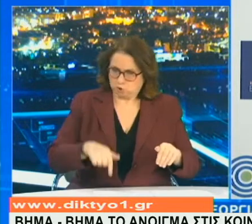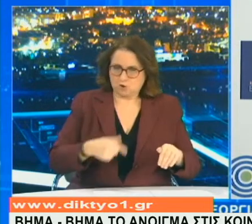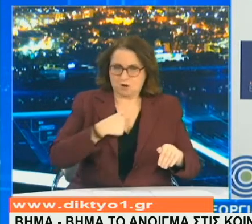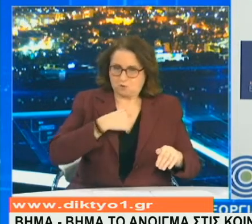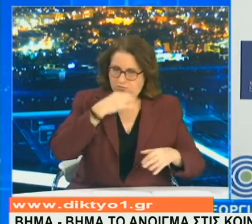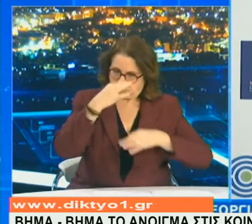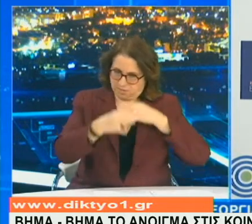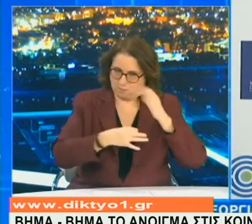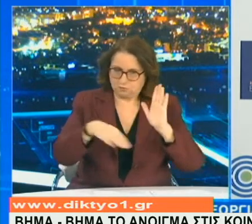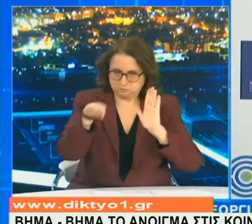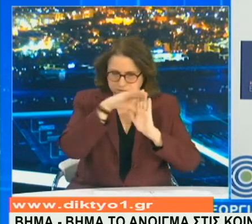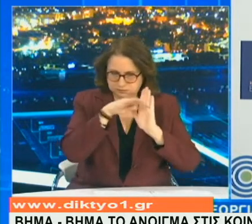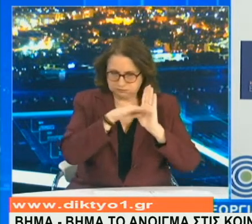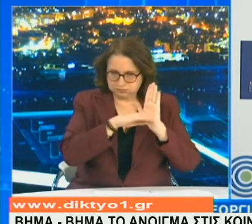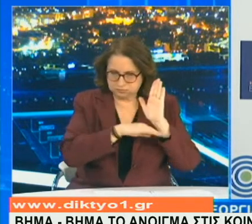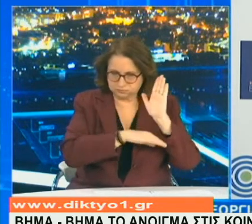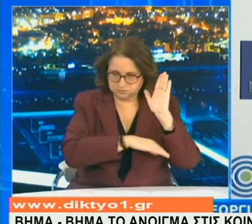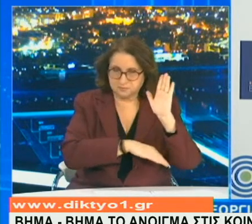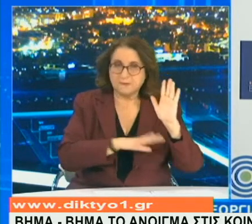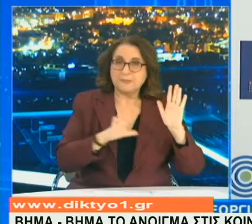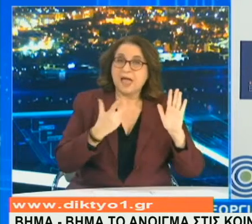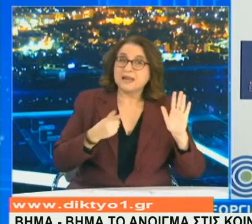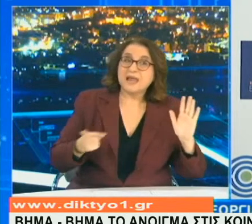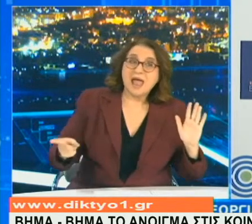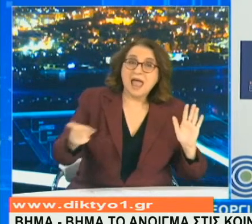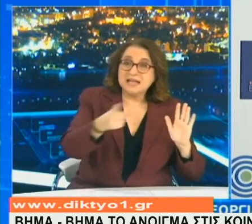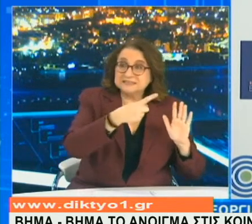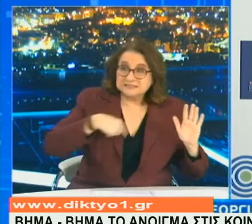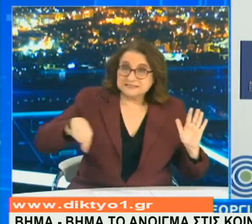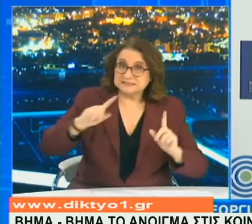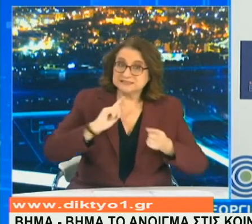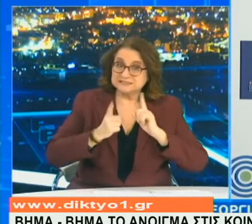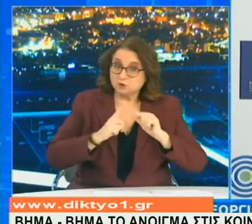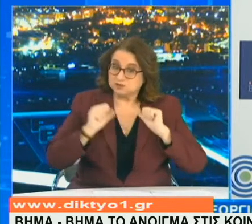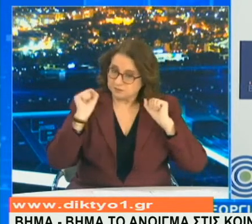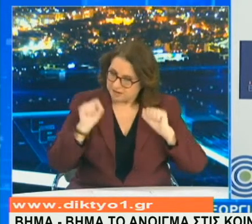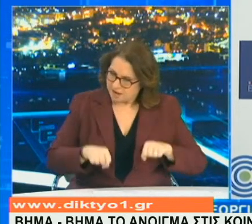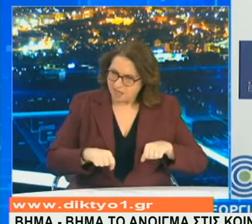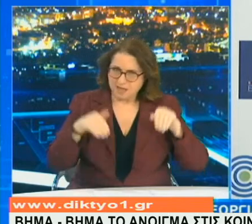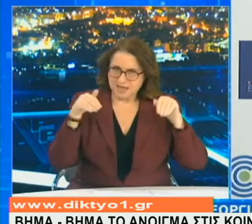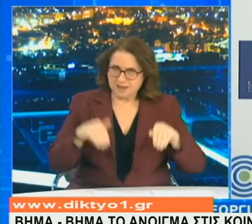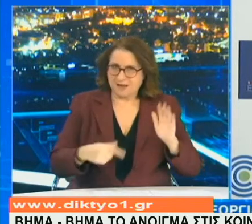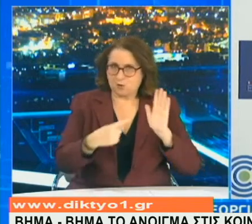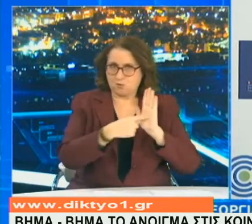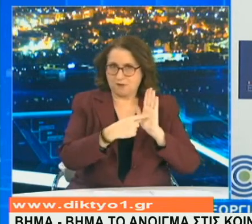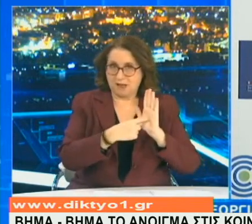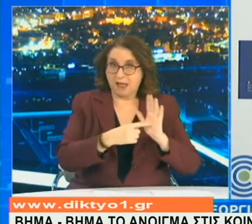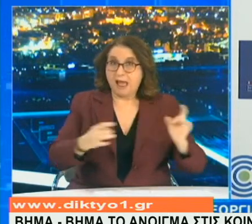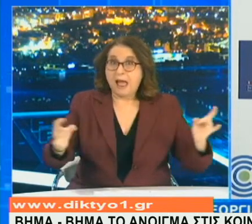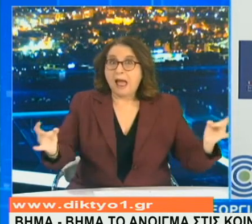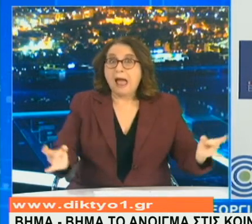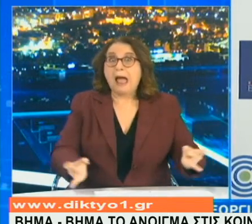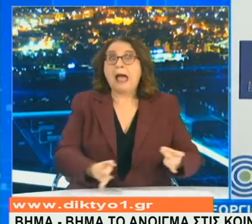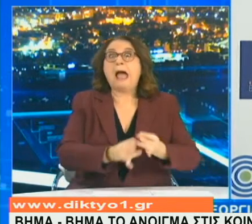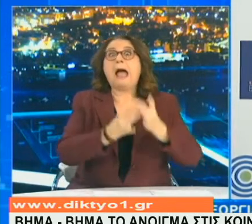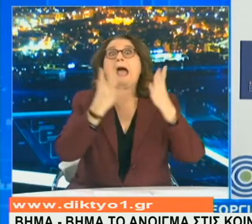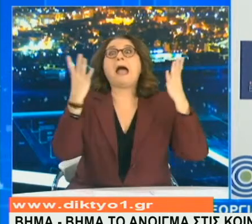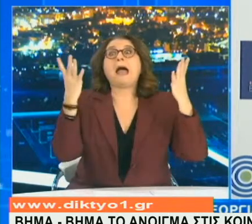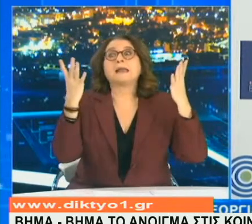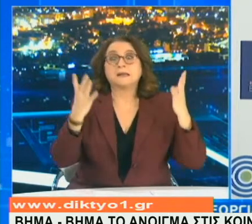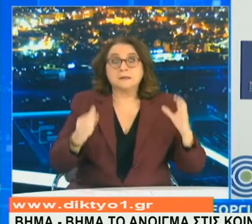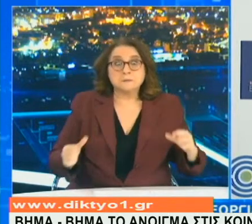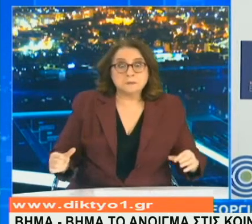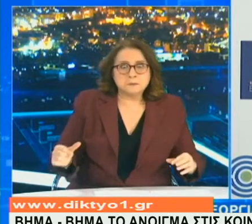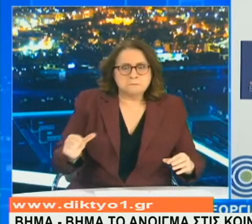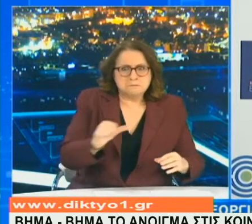Εάν η επιδημία δείξει τάσεις επαναφοράς, δεν λέω αν επανέλθει, θα δράσουμε πολύ ταχύτερα και δεν